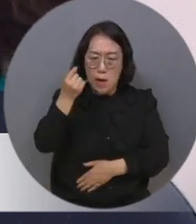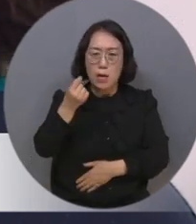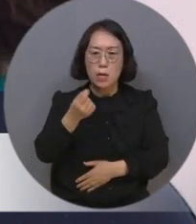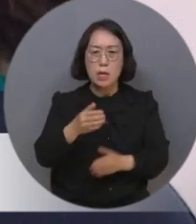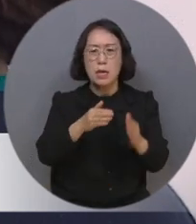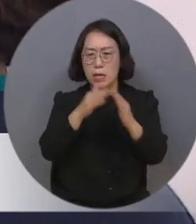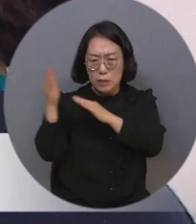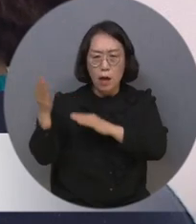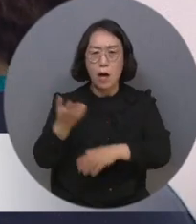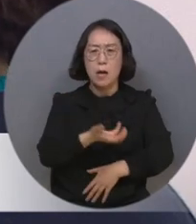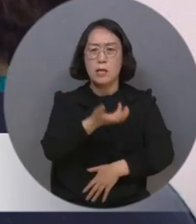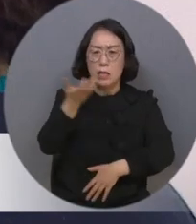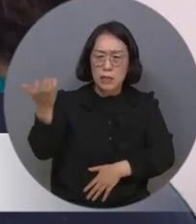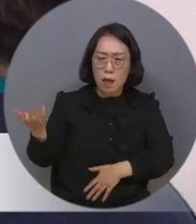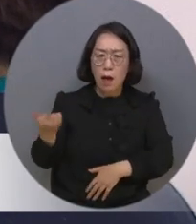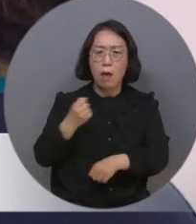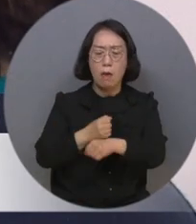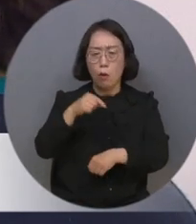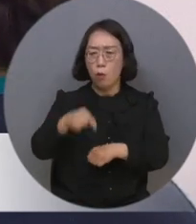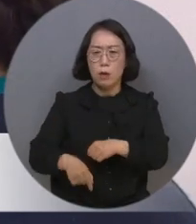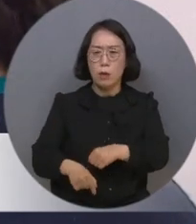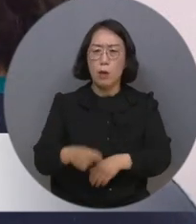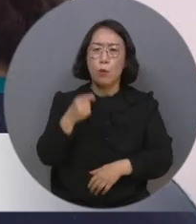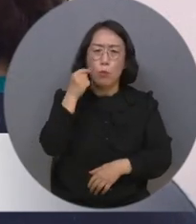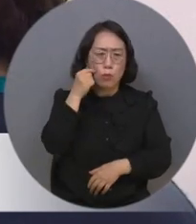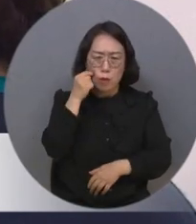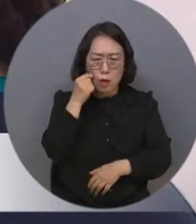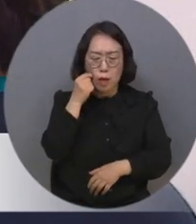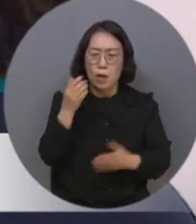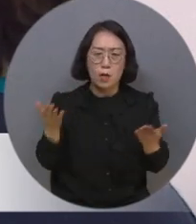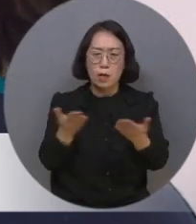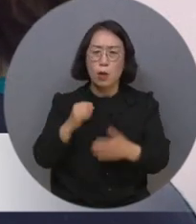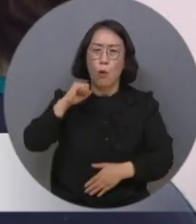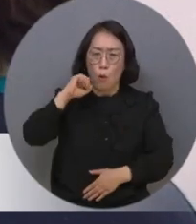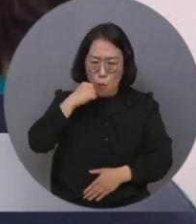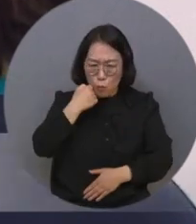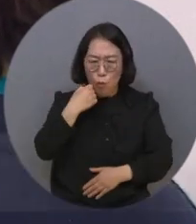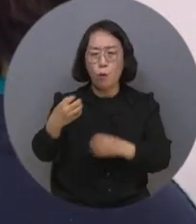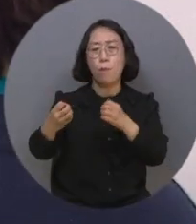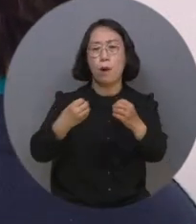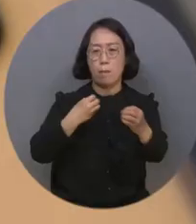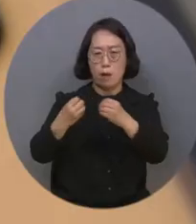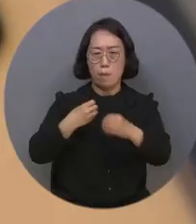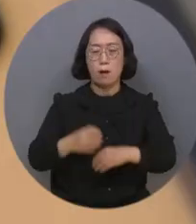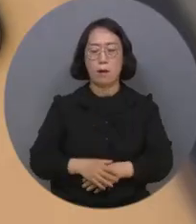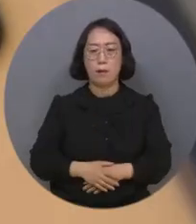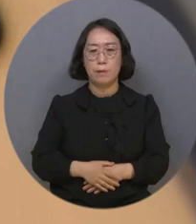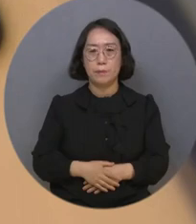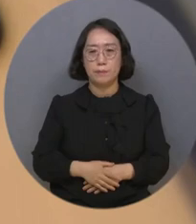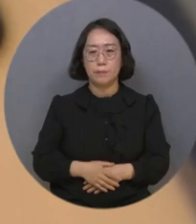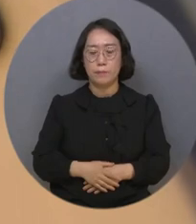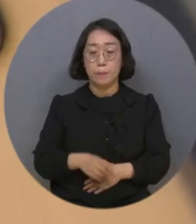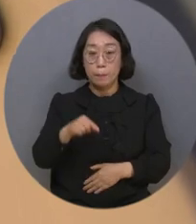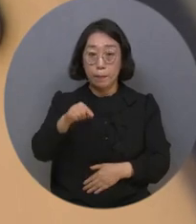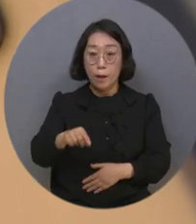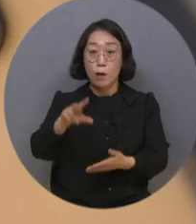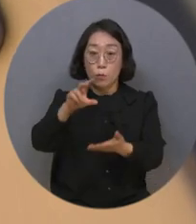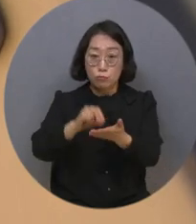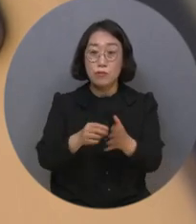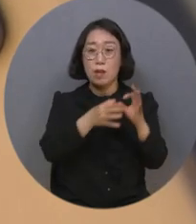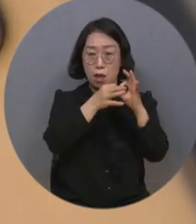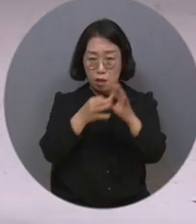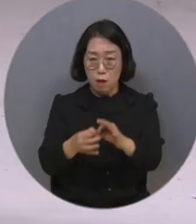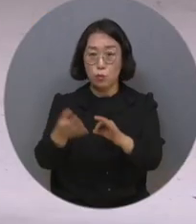우리 대표님 이사 갑시다. 여기서 무서워서 근무를 못하겠어요. 그 정도까지 왔습니다. 이처럼